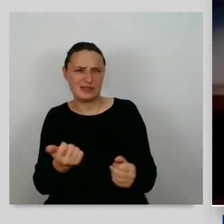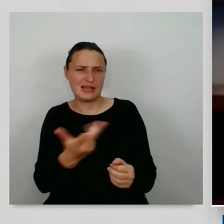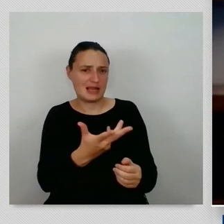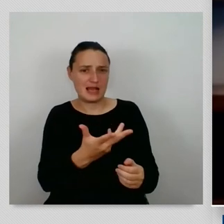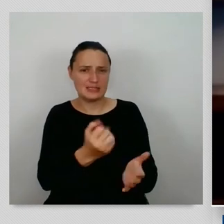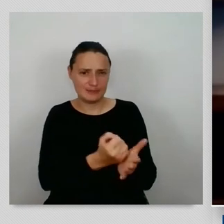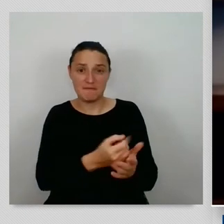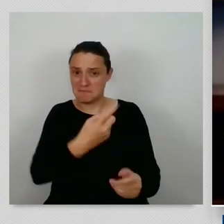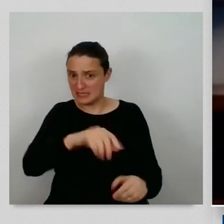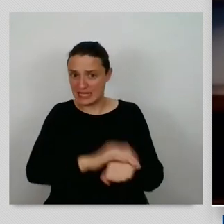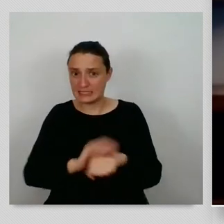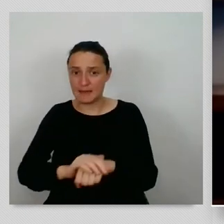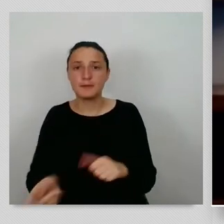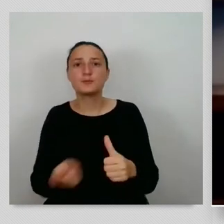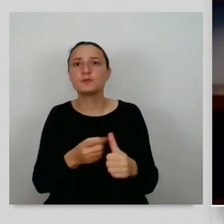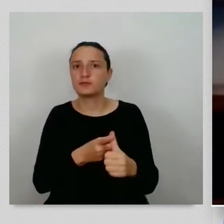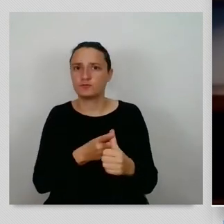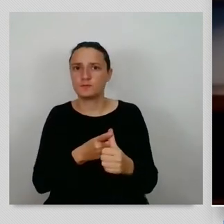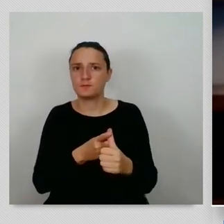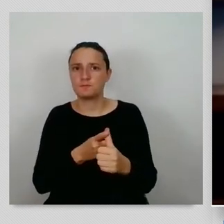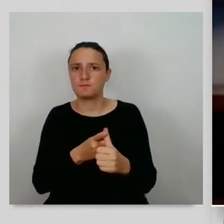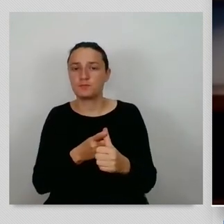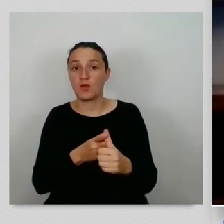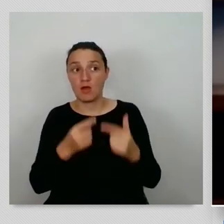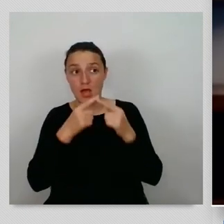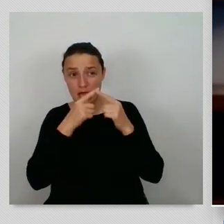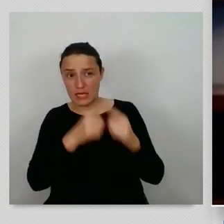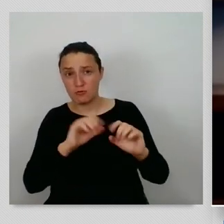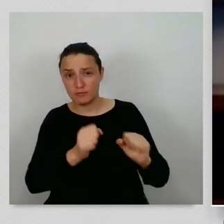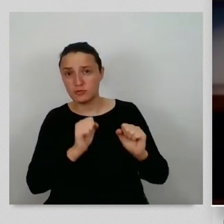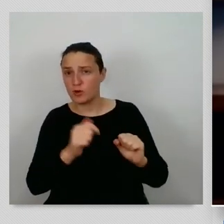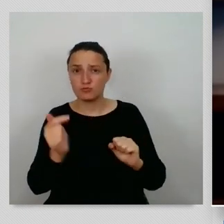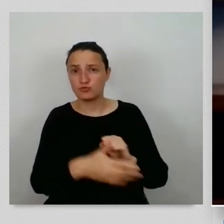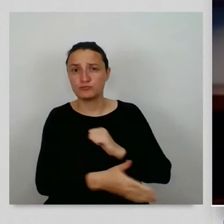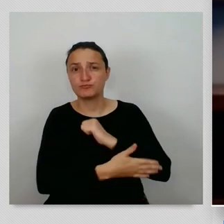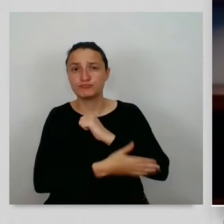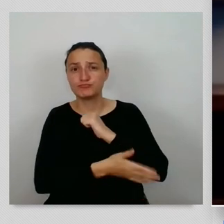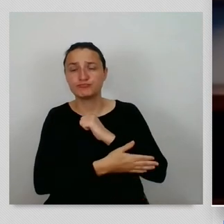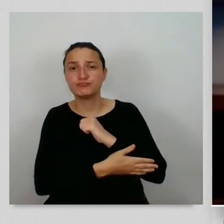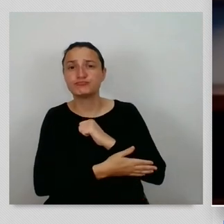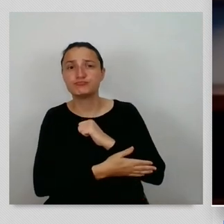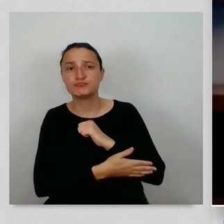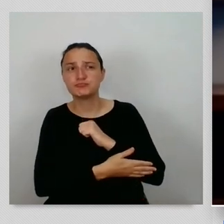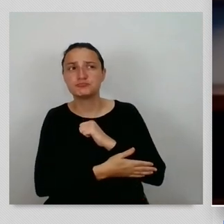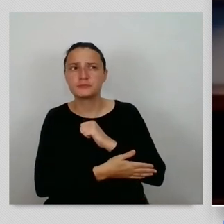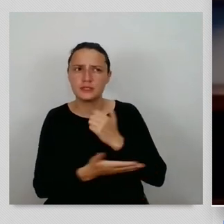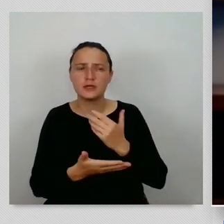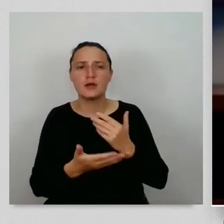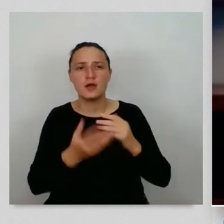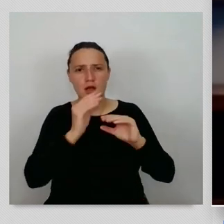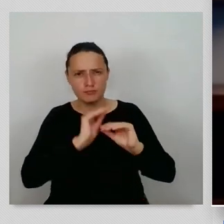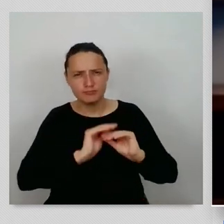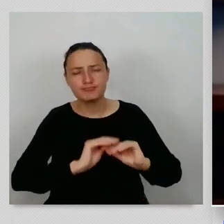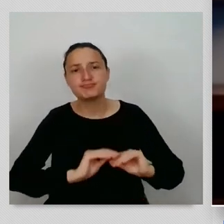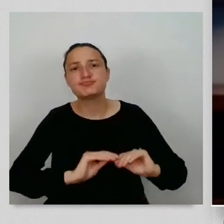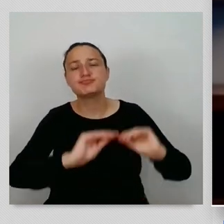zgadzamy. Po pierwsze, że takim kierunkowym działaniem powinno być oparcie się na szeroko takiej upowszechnionej,